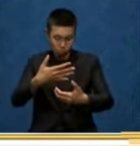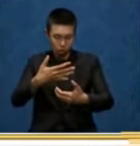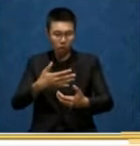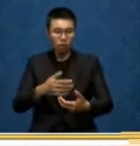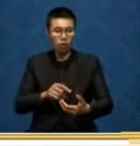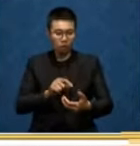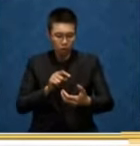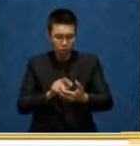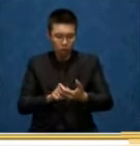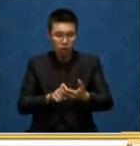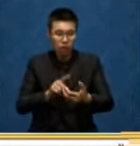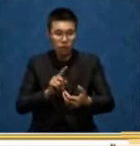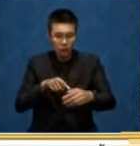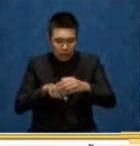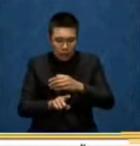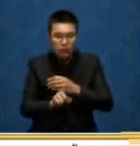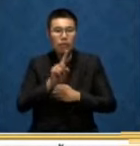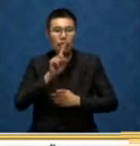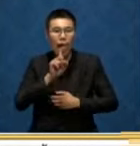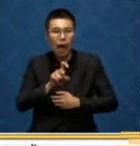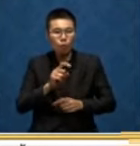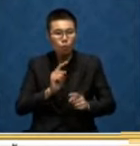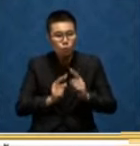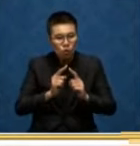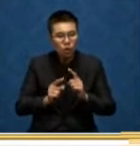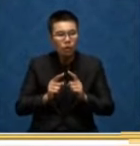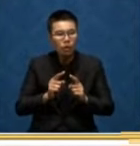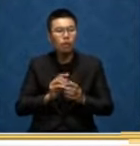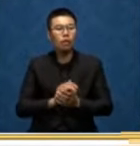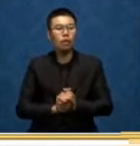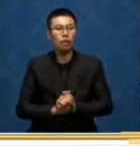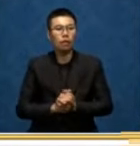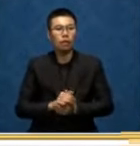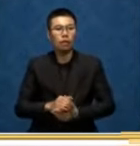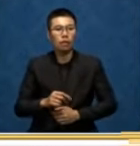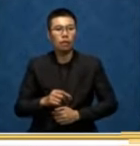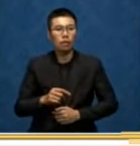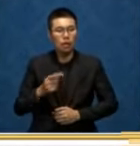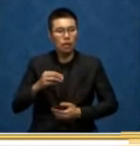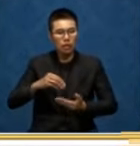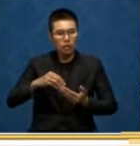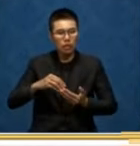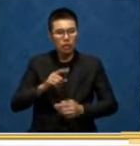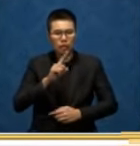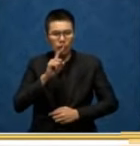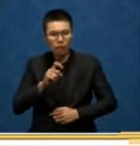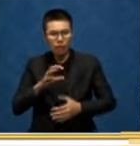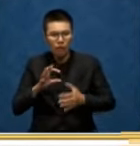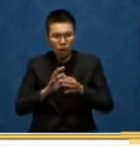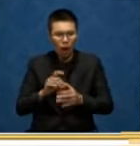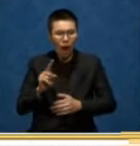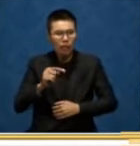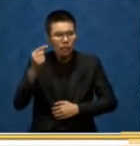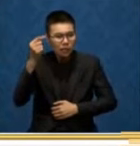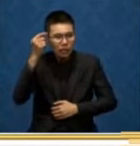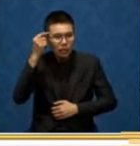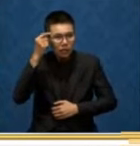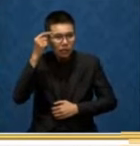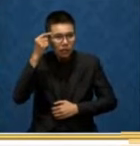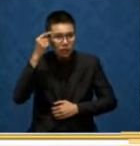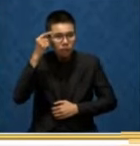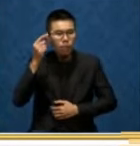พอเข้ามาปุ๊บเขาได้ศึกษาถึงโลกของจิตใจท่านประธานโลกของจิตใจนะคะก